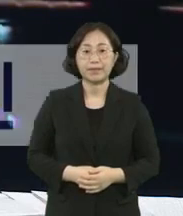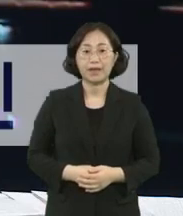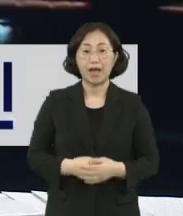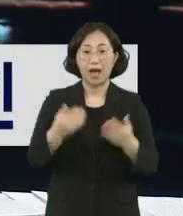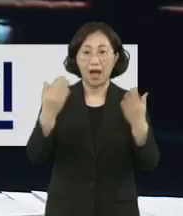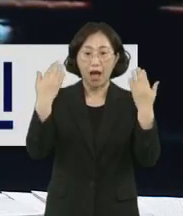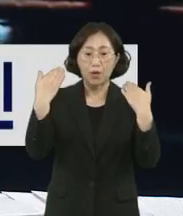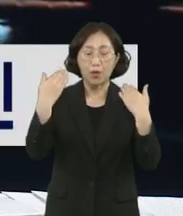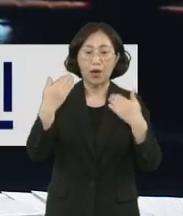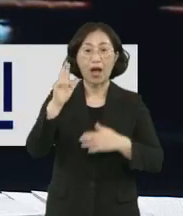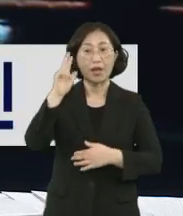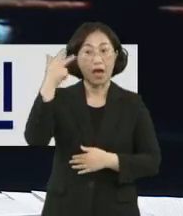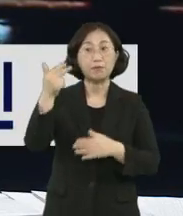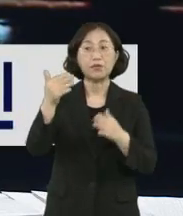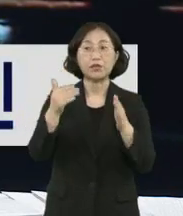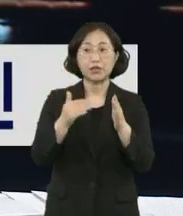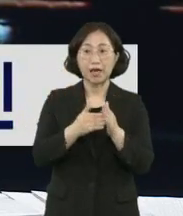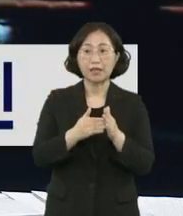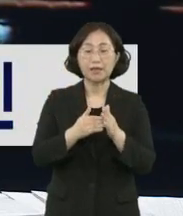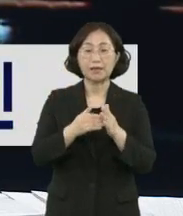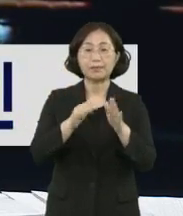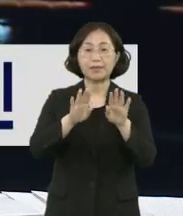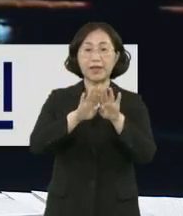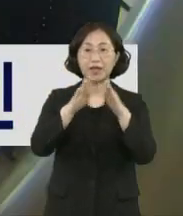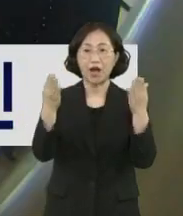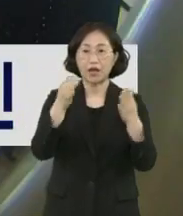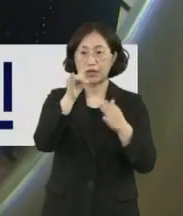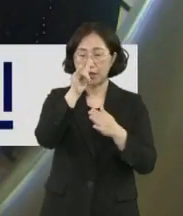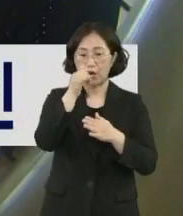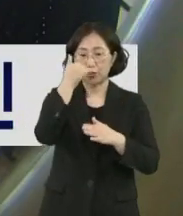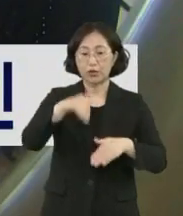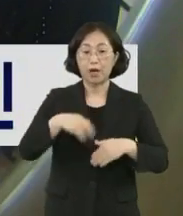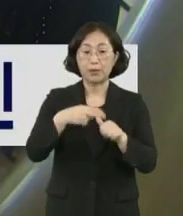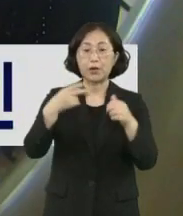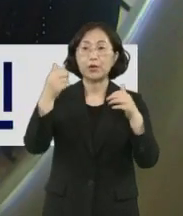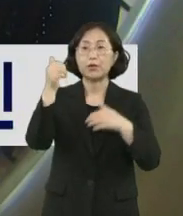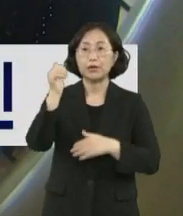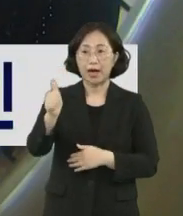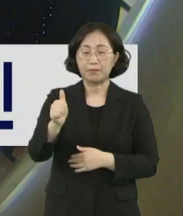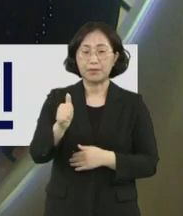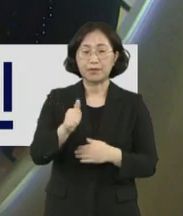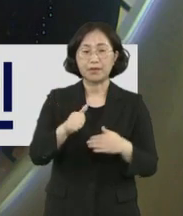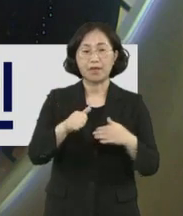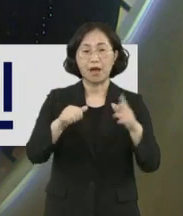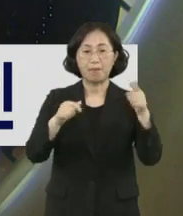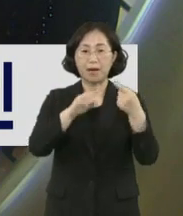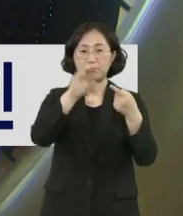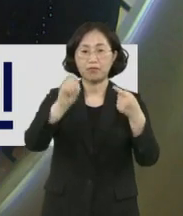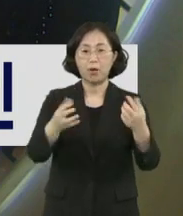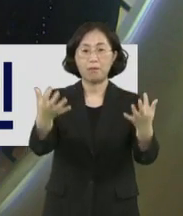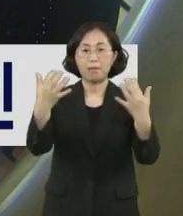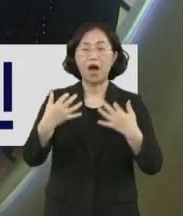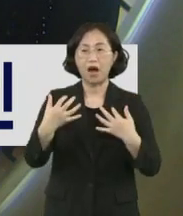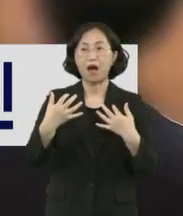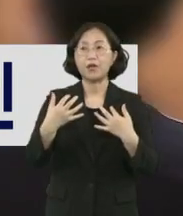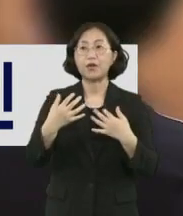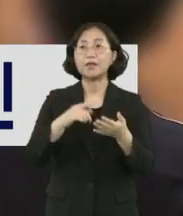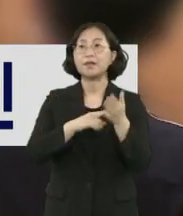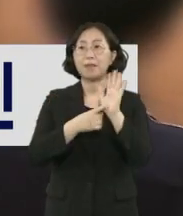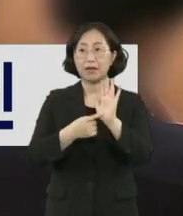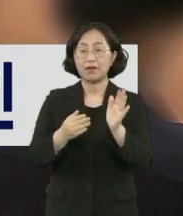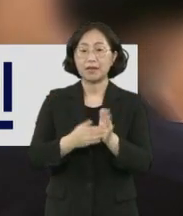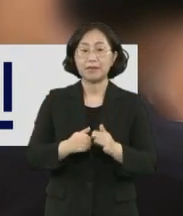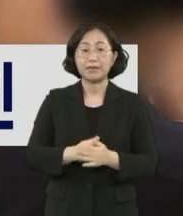대부분 학교가 다음 주까지 개학하는 가운데 김지철 충남교육감은 전면 등교가 원칙이란 입장을 다시